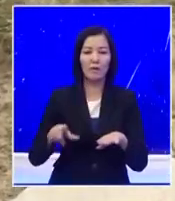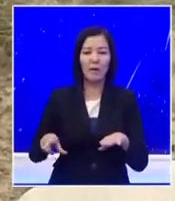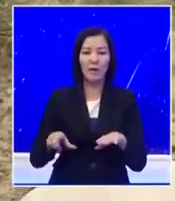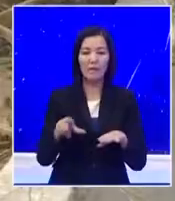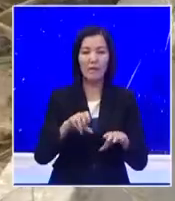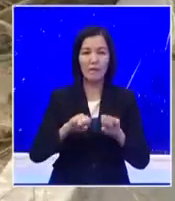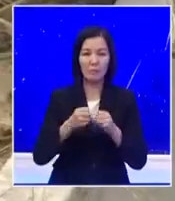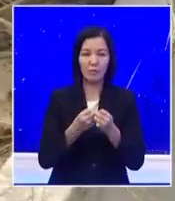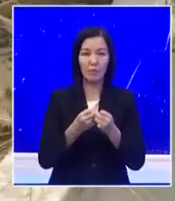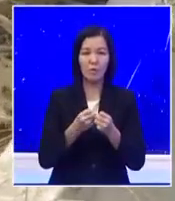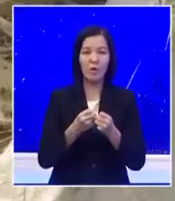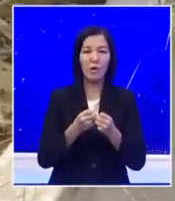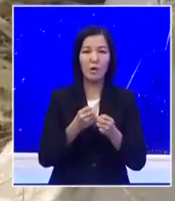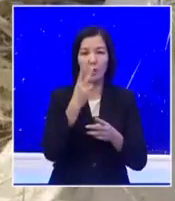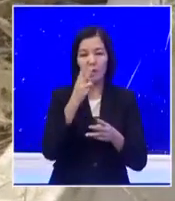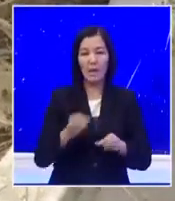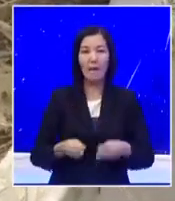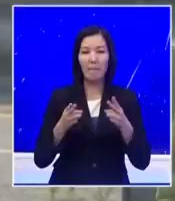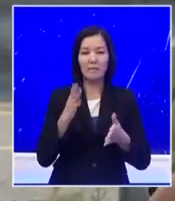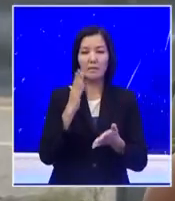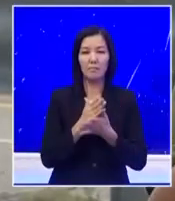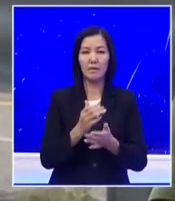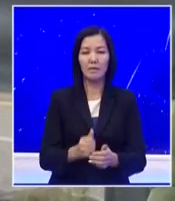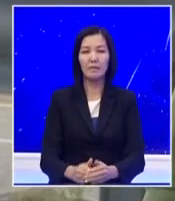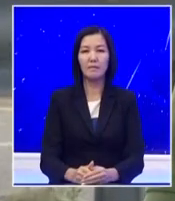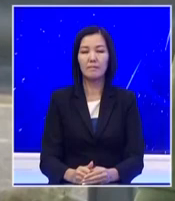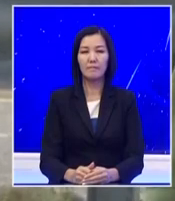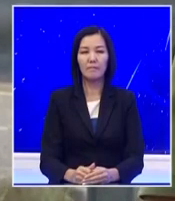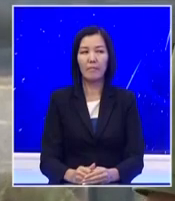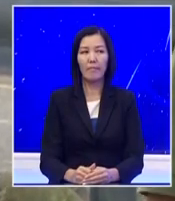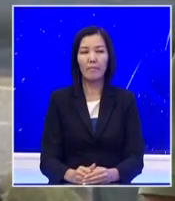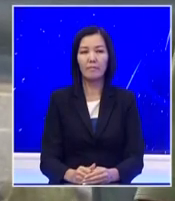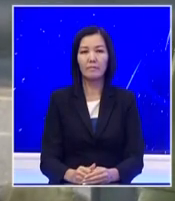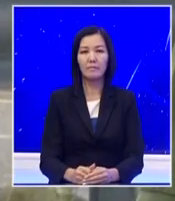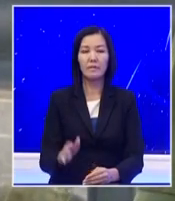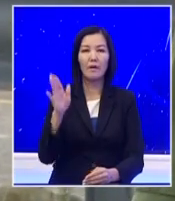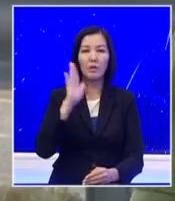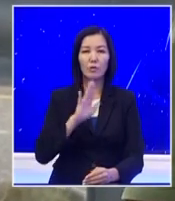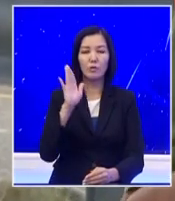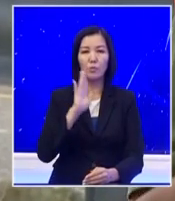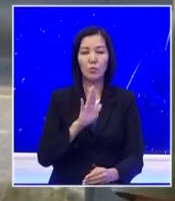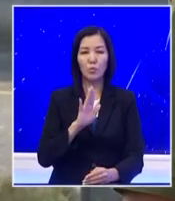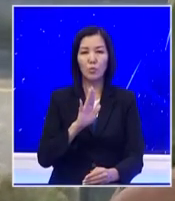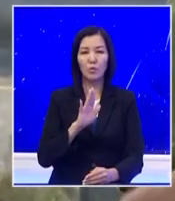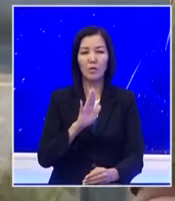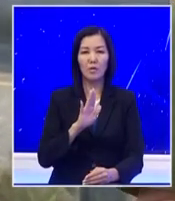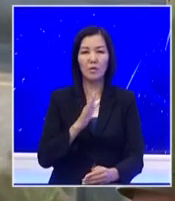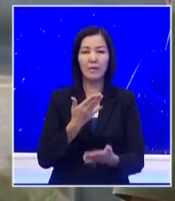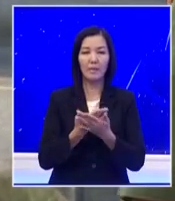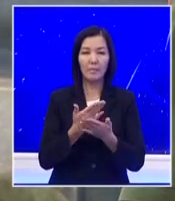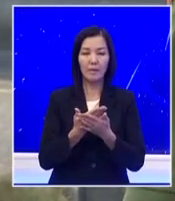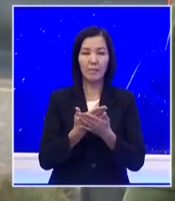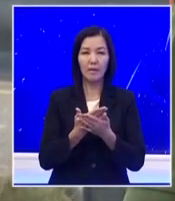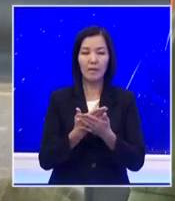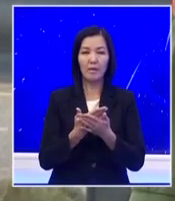өзі жолдың бұзылуына айтарлықтай қауіп туғызып отыр. Ол жерде су шайып кеткен себебі, мысалы, вода сбросной